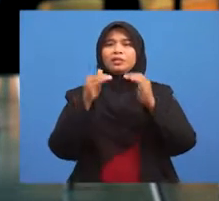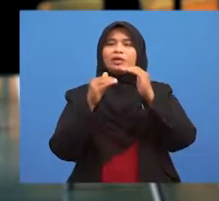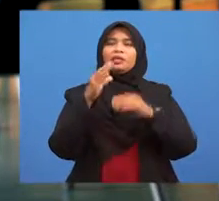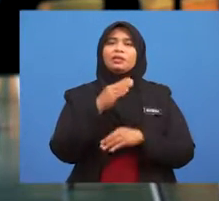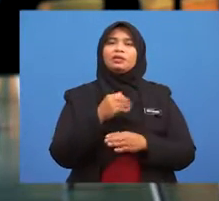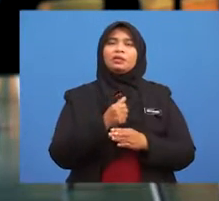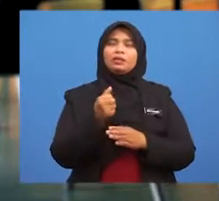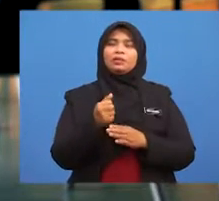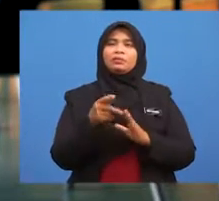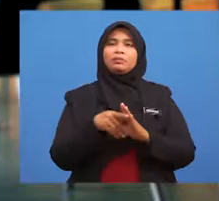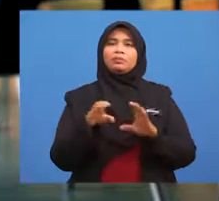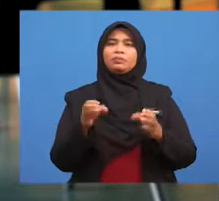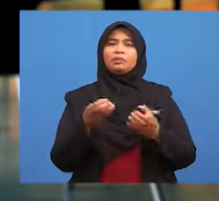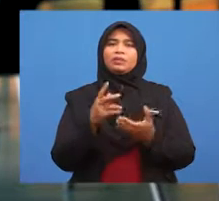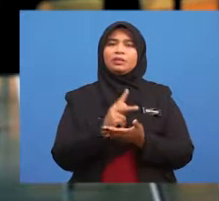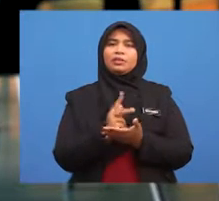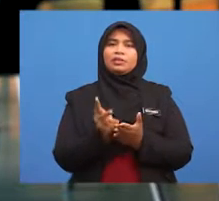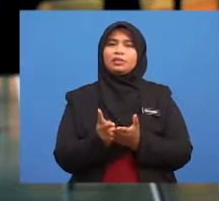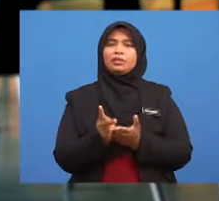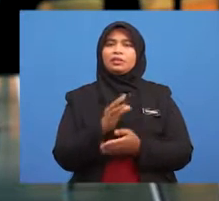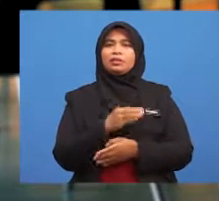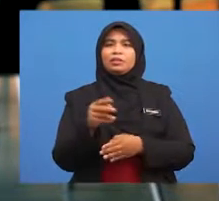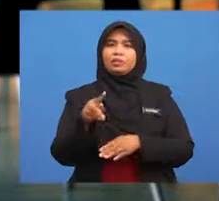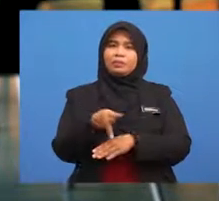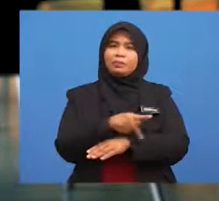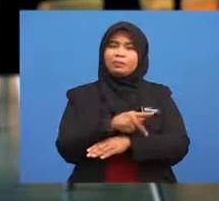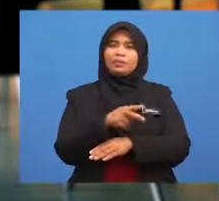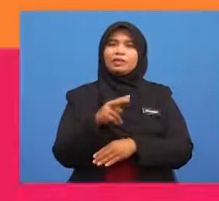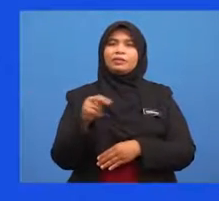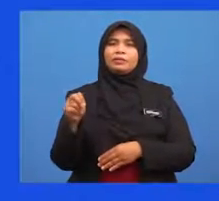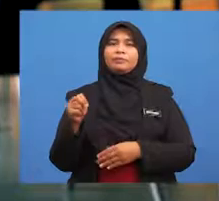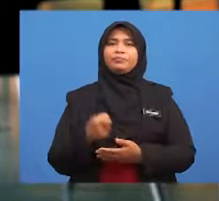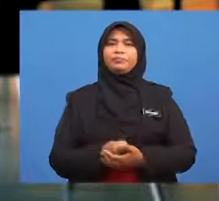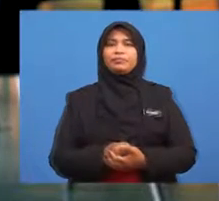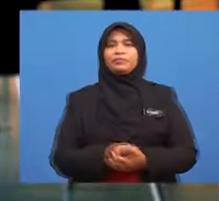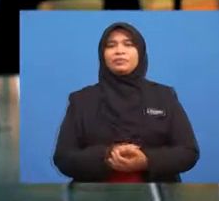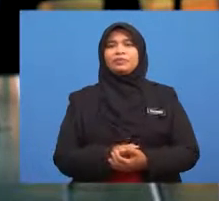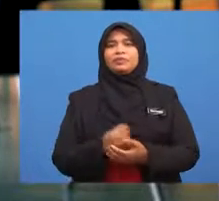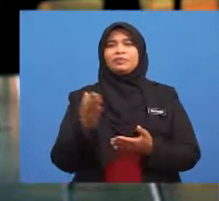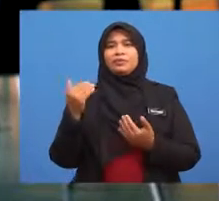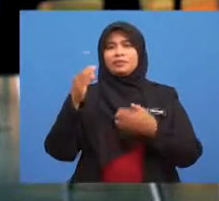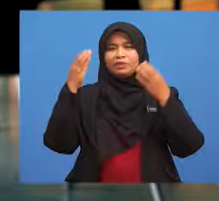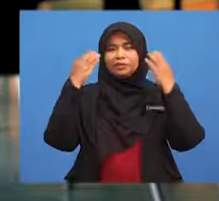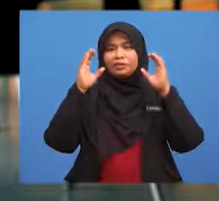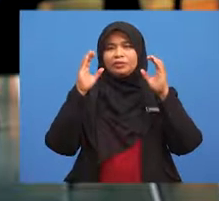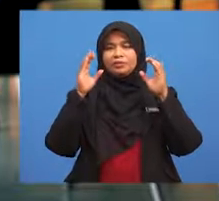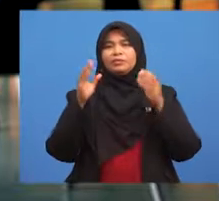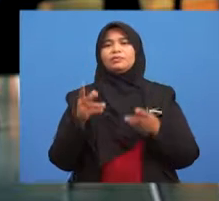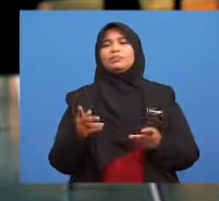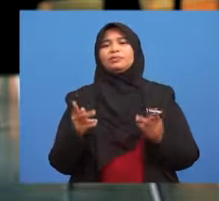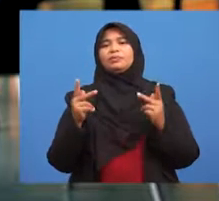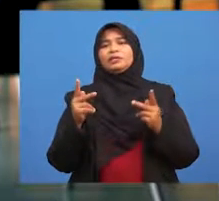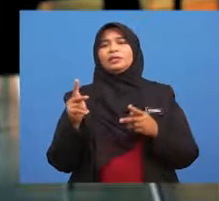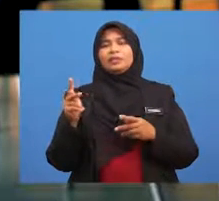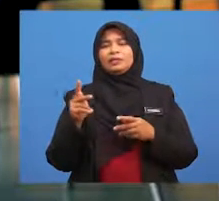kek dan pakaian. Jelas di situ, murid-murid? Mari cikgu perkukuhkan